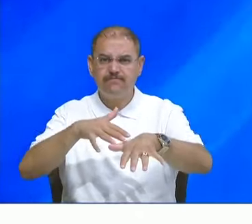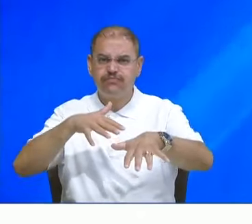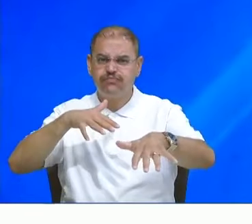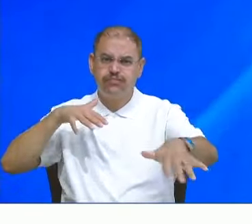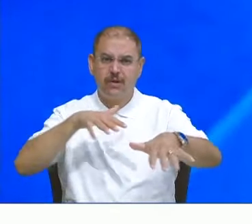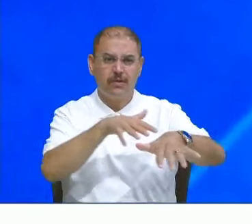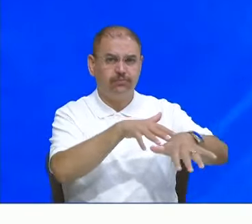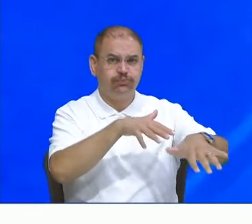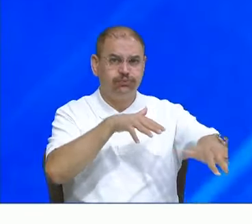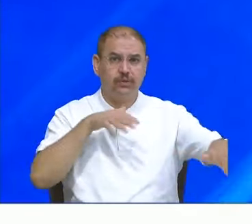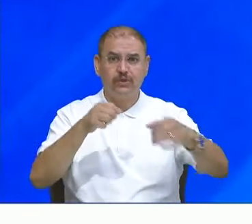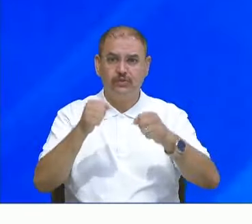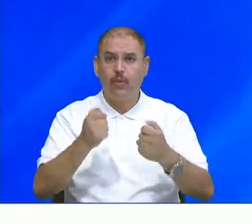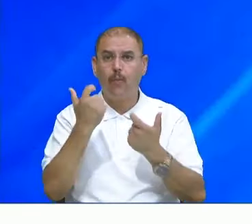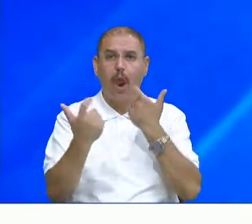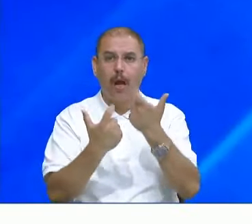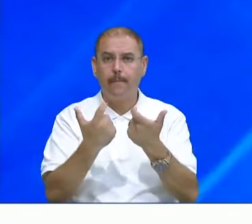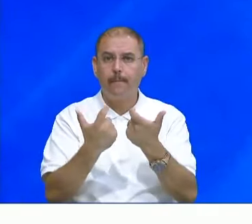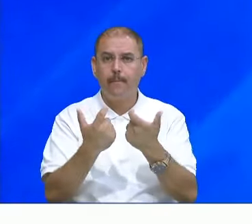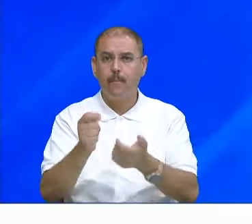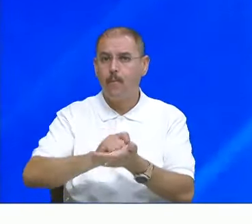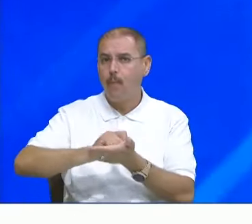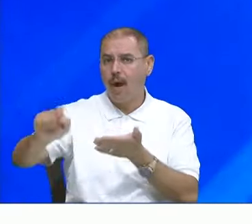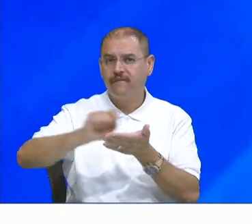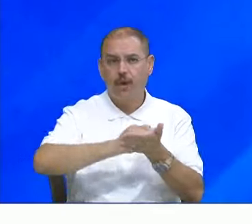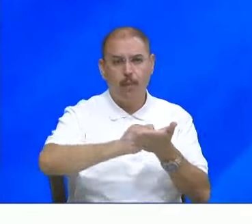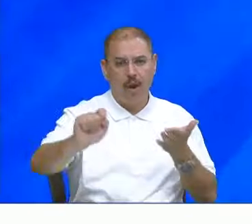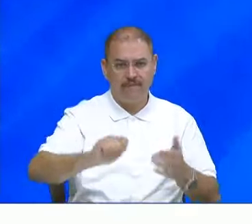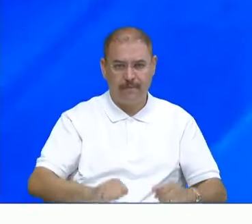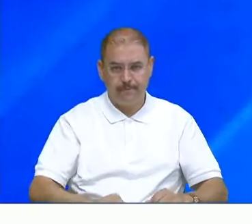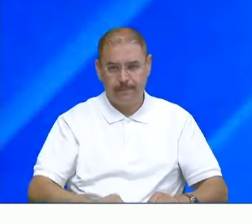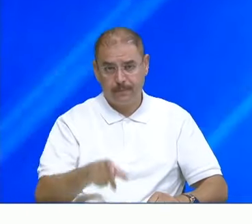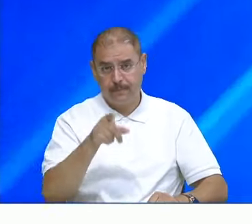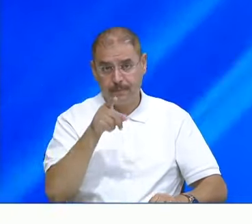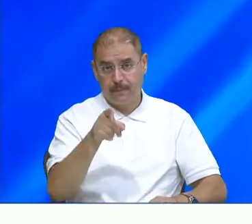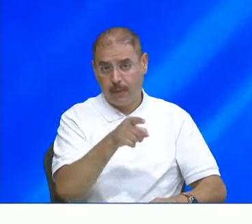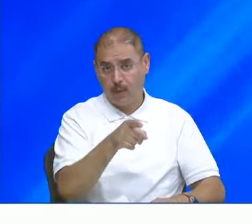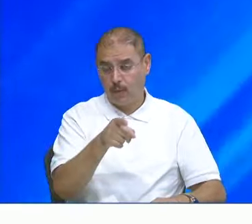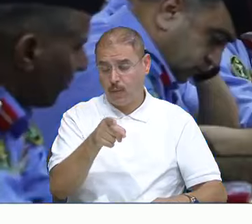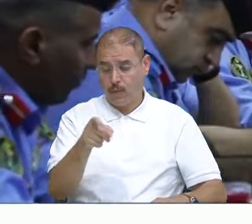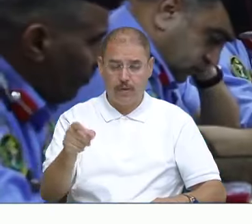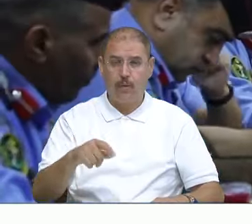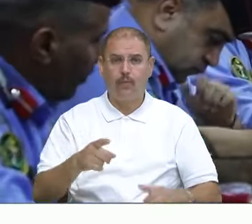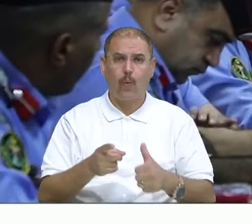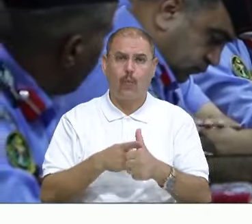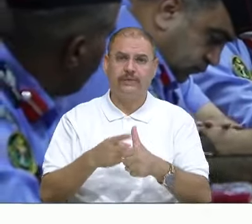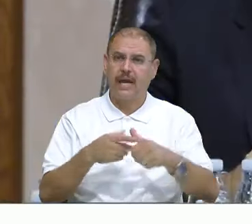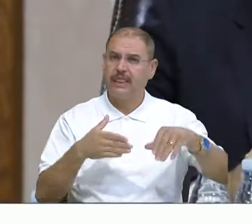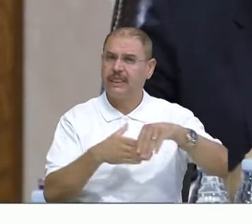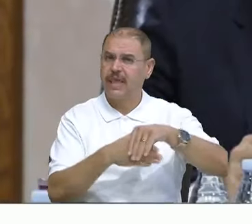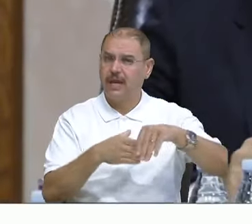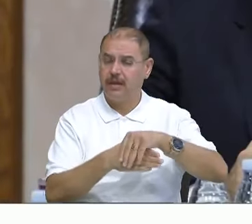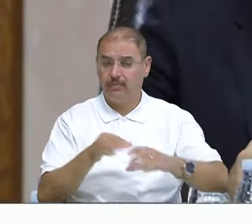واليات الرقابه على المخالفات المروريه واشد وزير الداخليه بالجهود الكبيره التي تقوم بها كوادر اداره